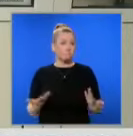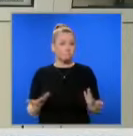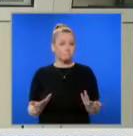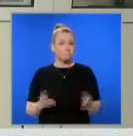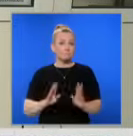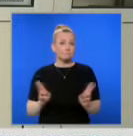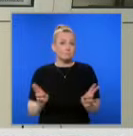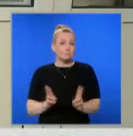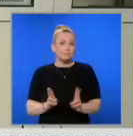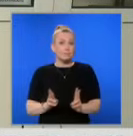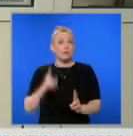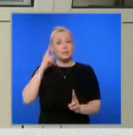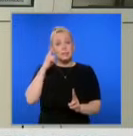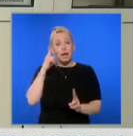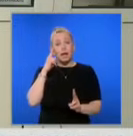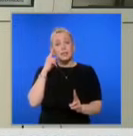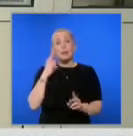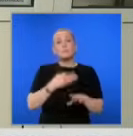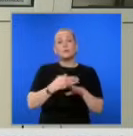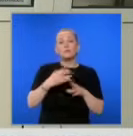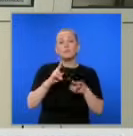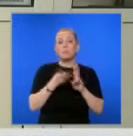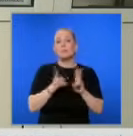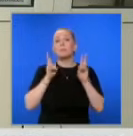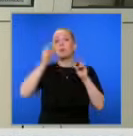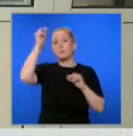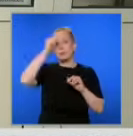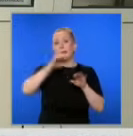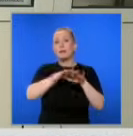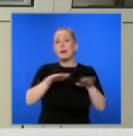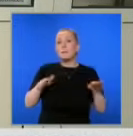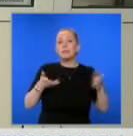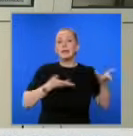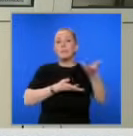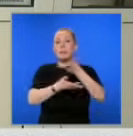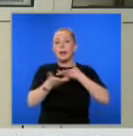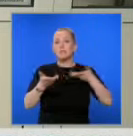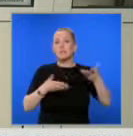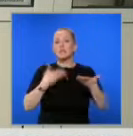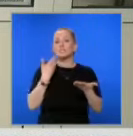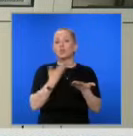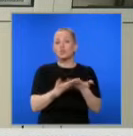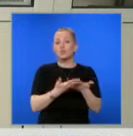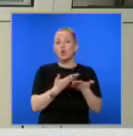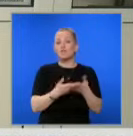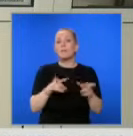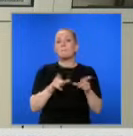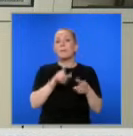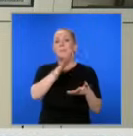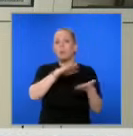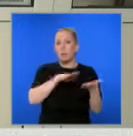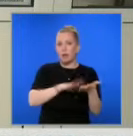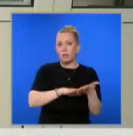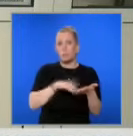Знаете, от страна Продължаваме промяната Демократична България, на масата на преговорите е сложен меморандум, а от страна